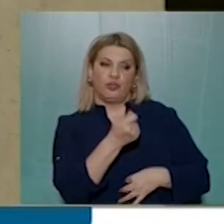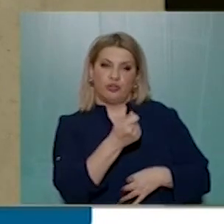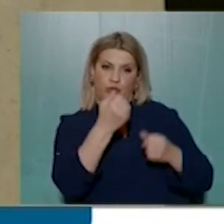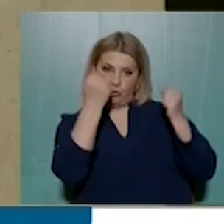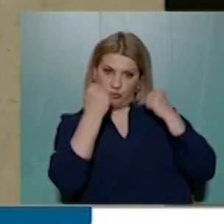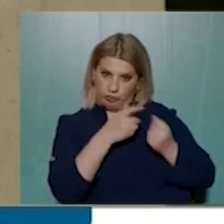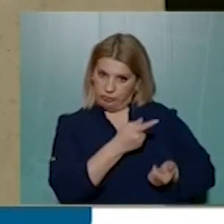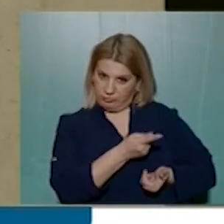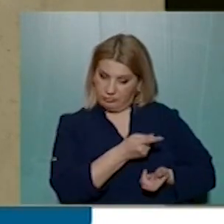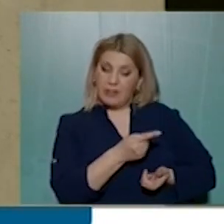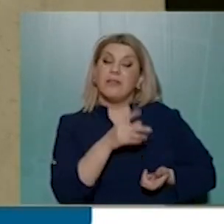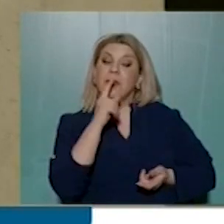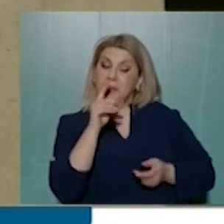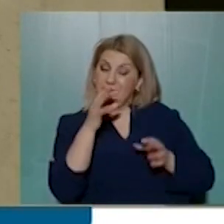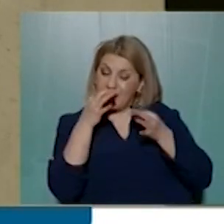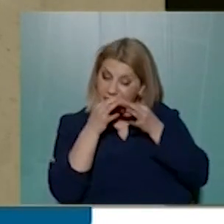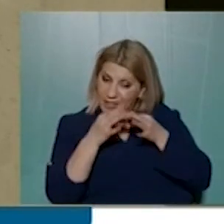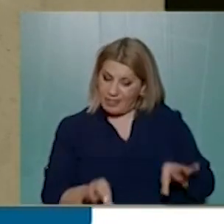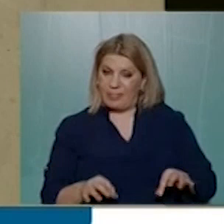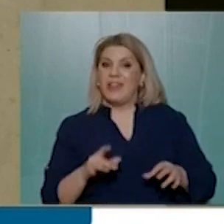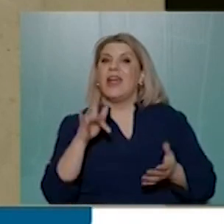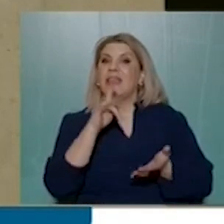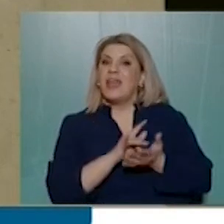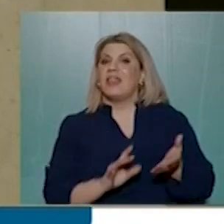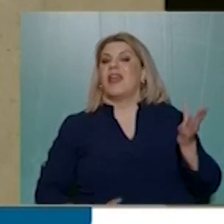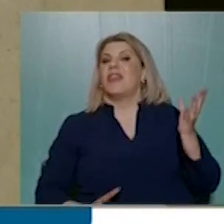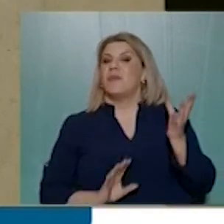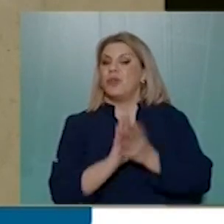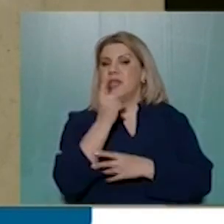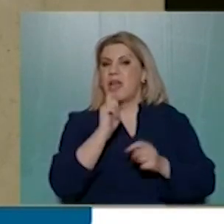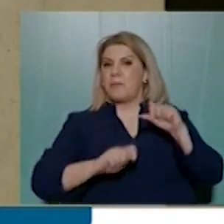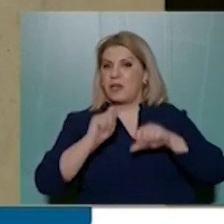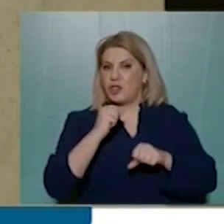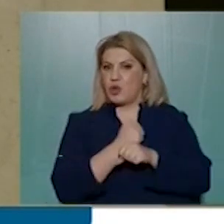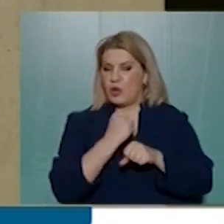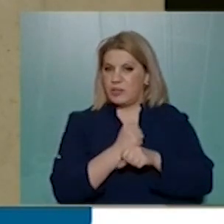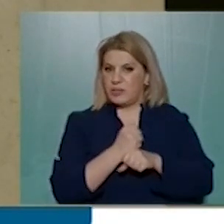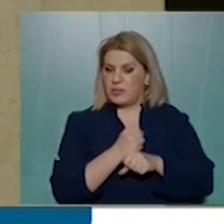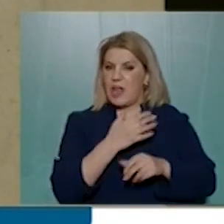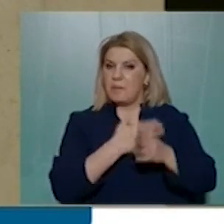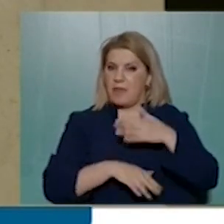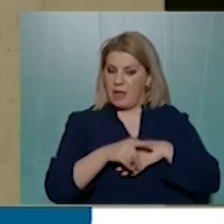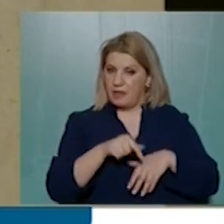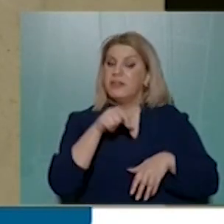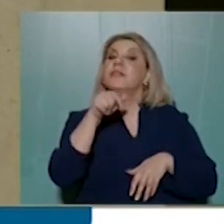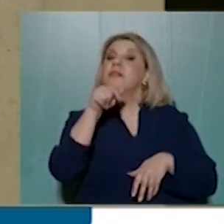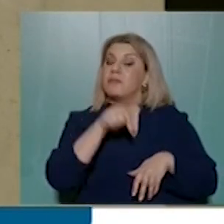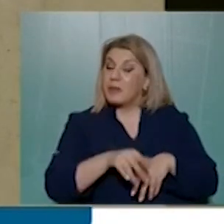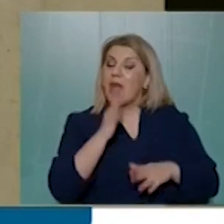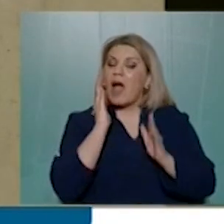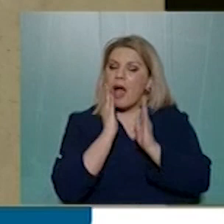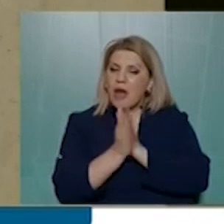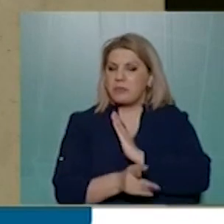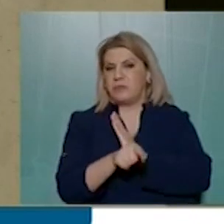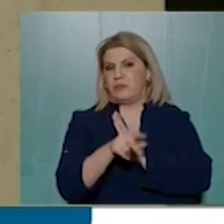του κδαπ μέ του δήμου θεσσαλονίκης να μη μείνουν οτε μία μέρα άστεγοι ωφελούμενοι οι παρεμβάσεις μας το επόμενο διάστημα θα είναι άμεσες σε